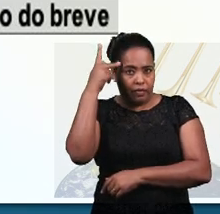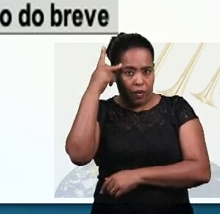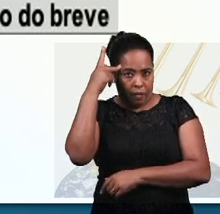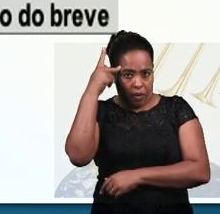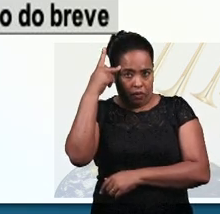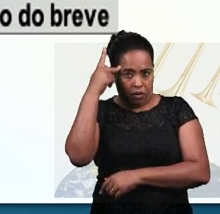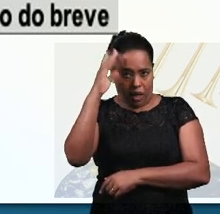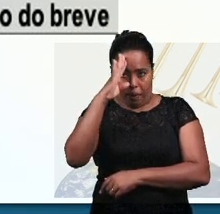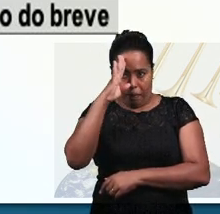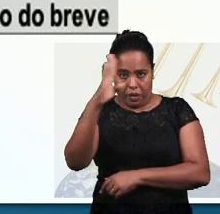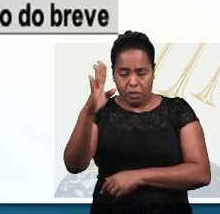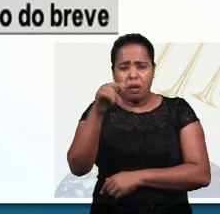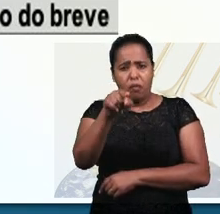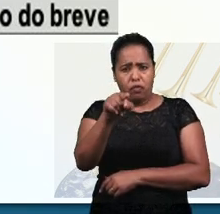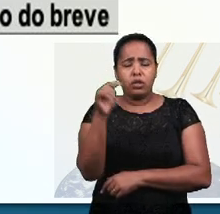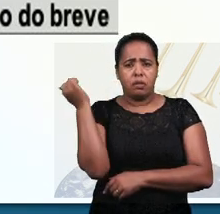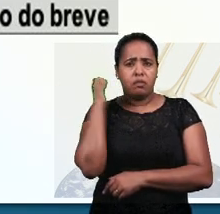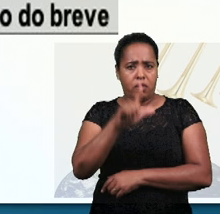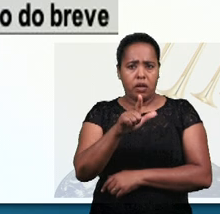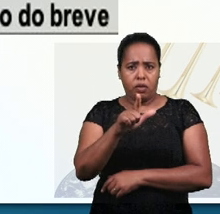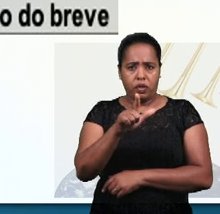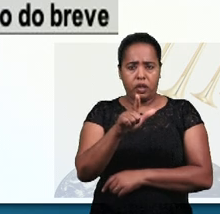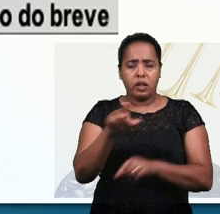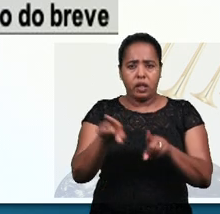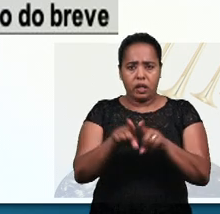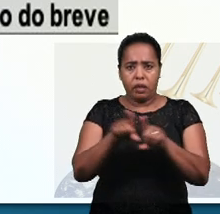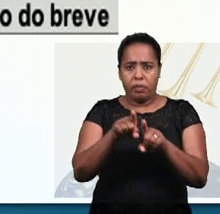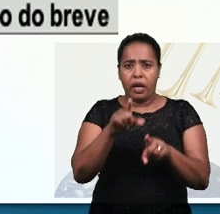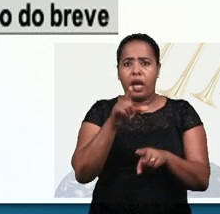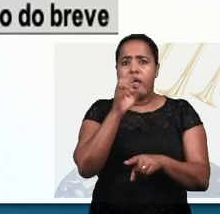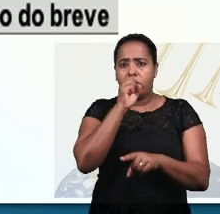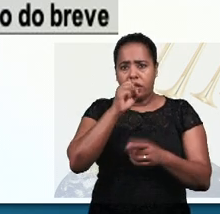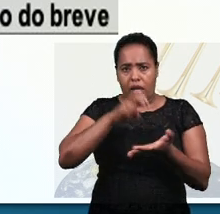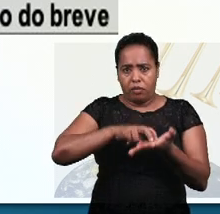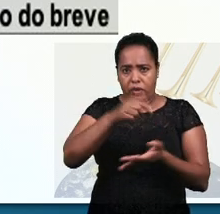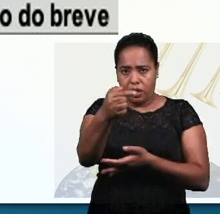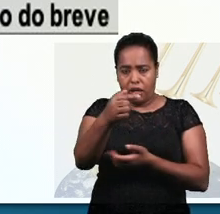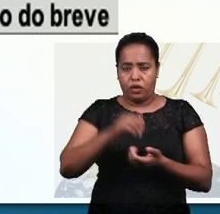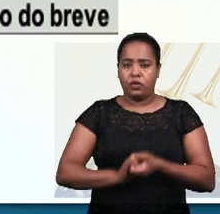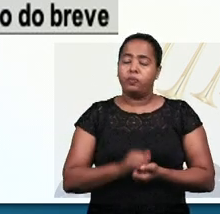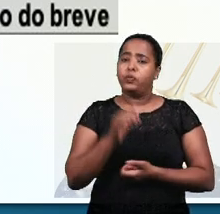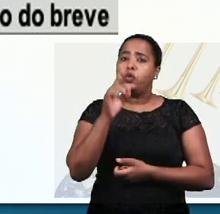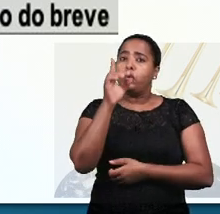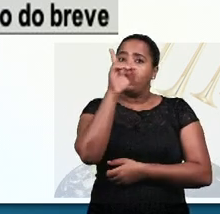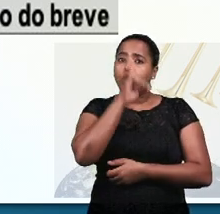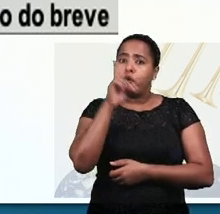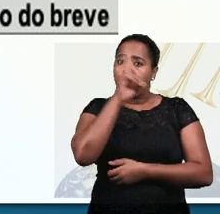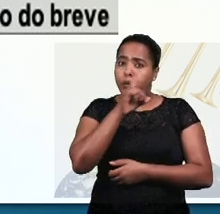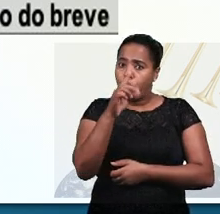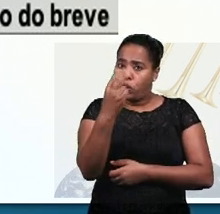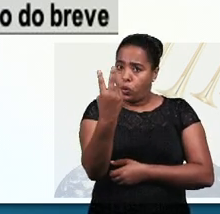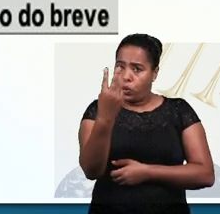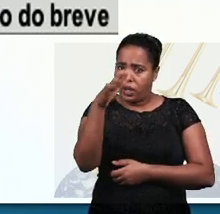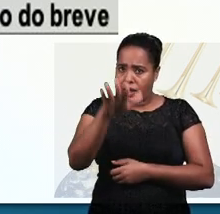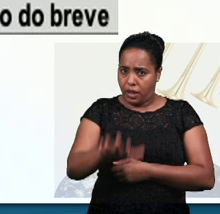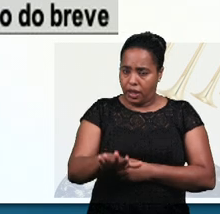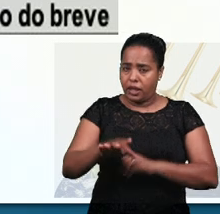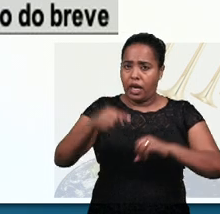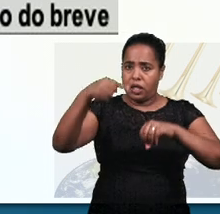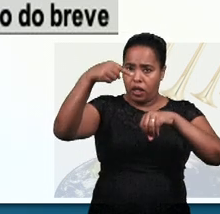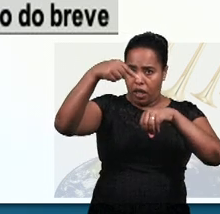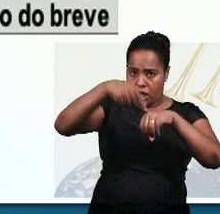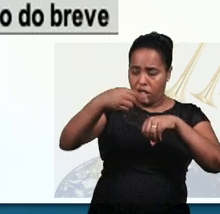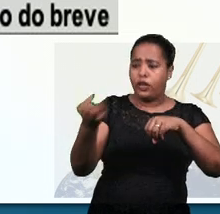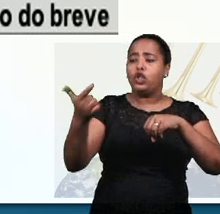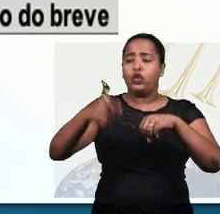satellite, vous pouvez regarder donc la Rede TV de São Paulo. Le dimanche à 14h, en plus de la chaîne